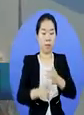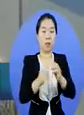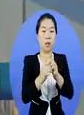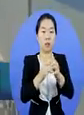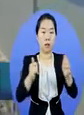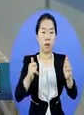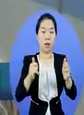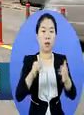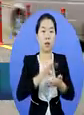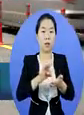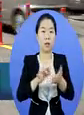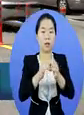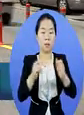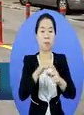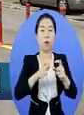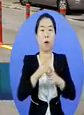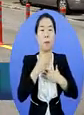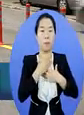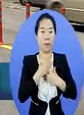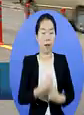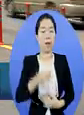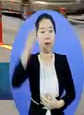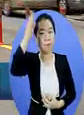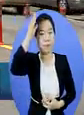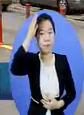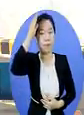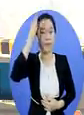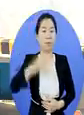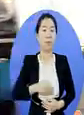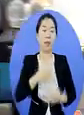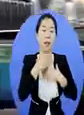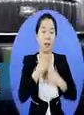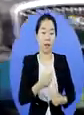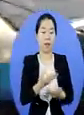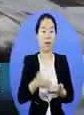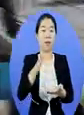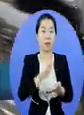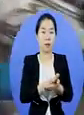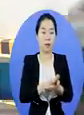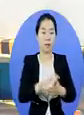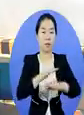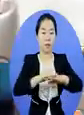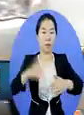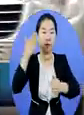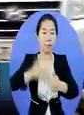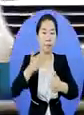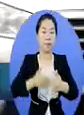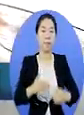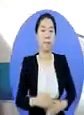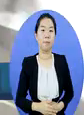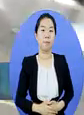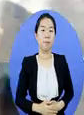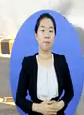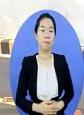및 차량 운전자들에게 더 나은 통행 환경을 제공할 것으로 기대되는데요. 안전한 공사 마무리 당부드립니다.